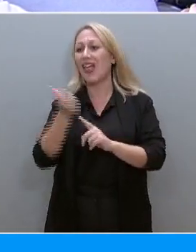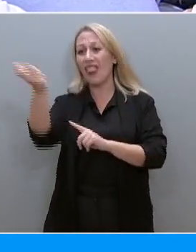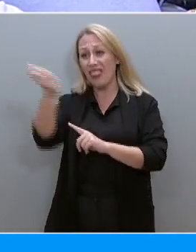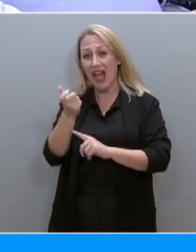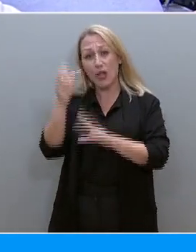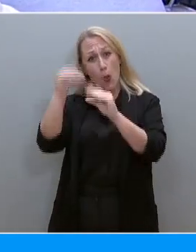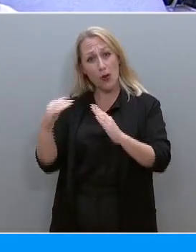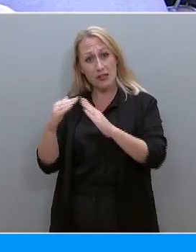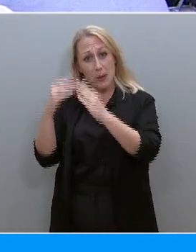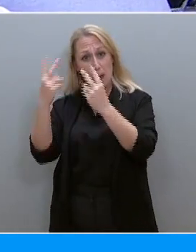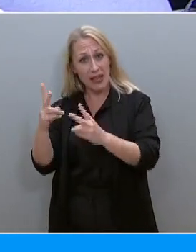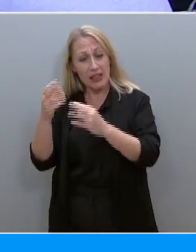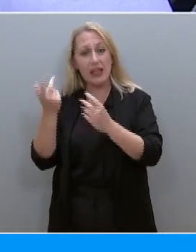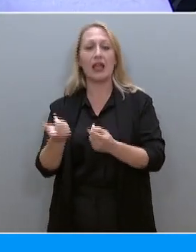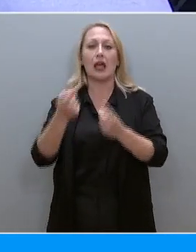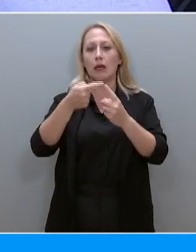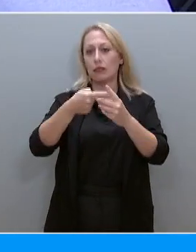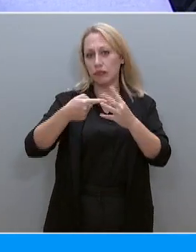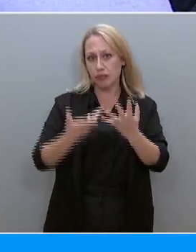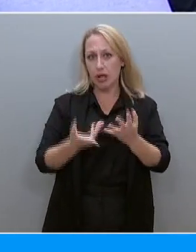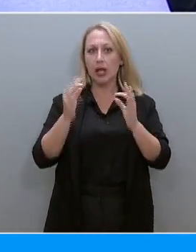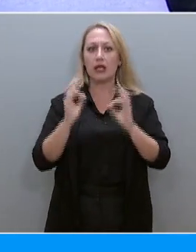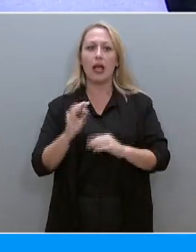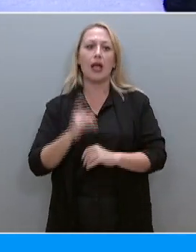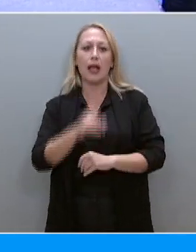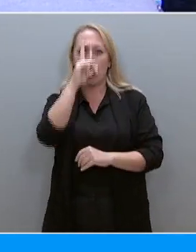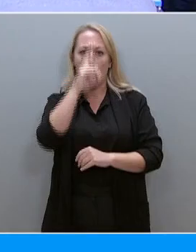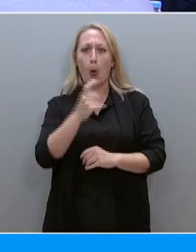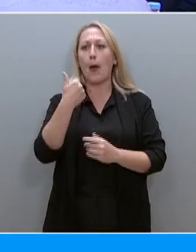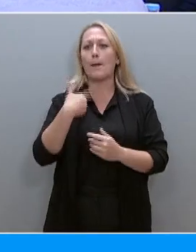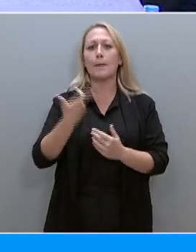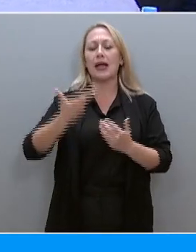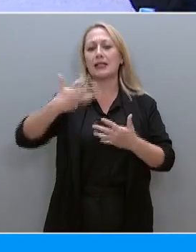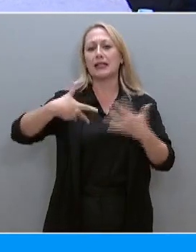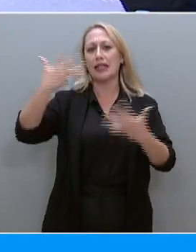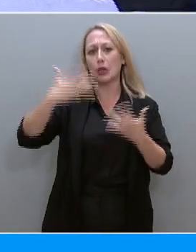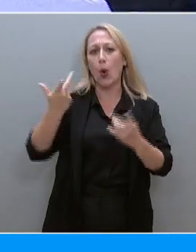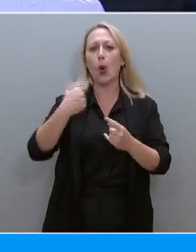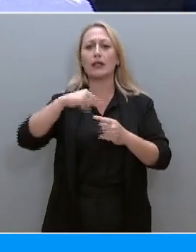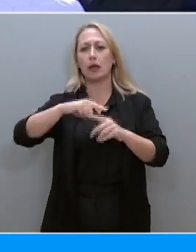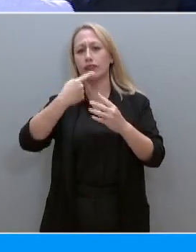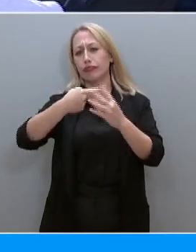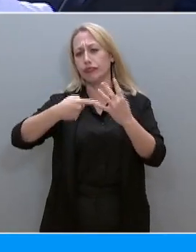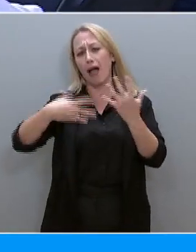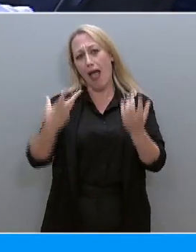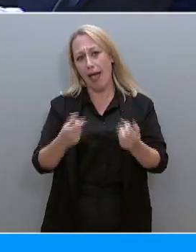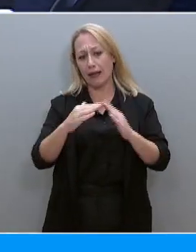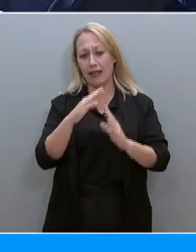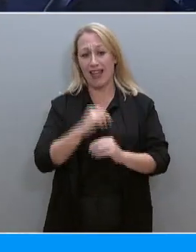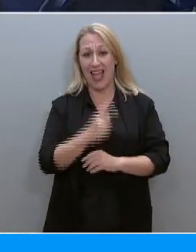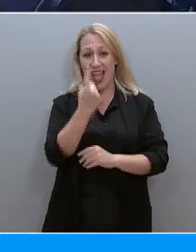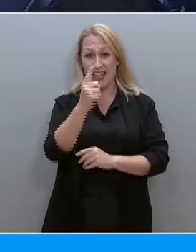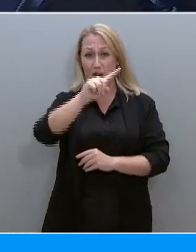τους και βεβαίως όλες τις άλλες υποχρεώσεις, κοινόχρηστα, λογαριασμούς.